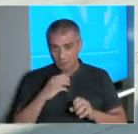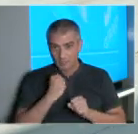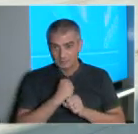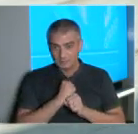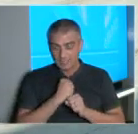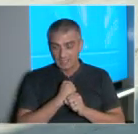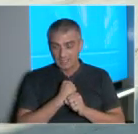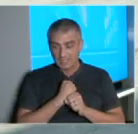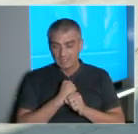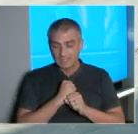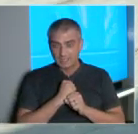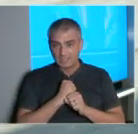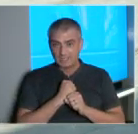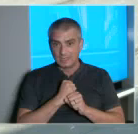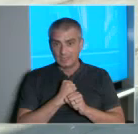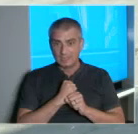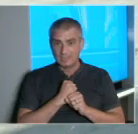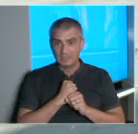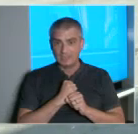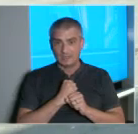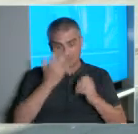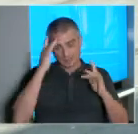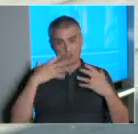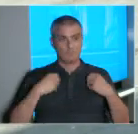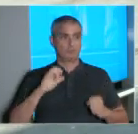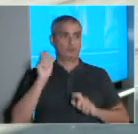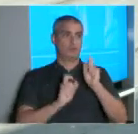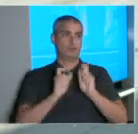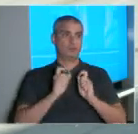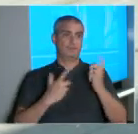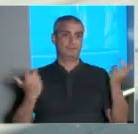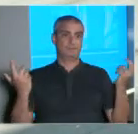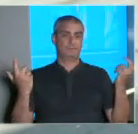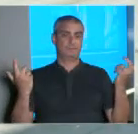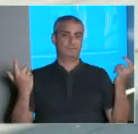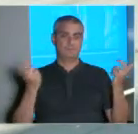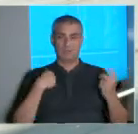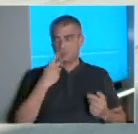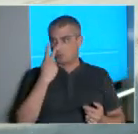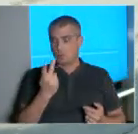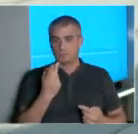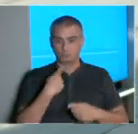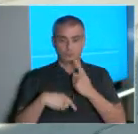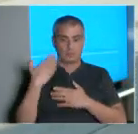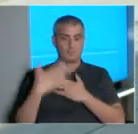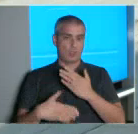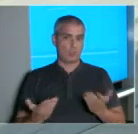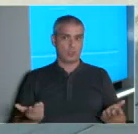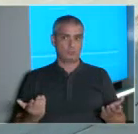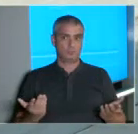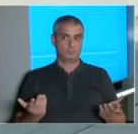החדשה תצטרך לעשות זה לדאוג לביטחון של התושבים. אנחנו רואים בשנים האחרונות,